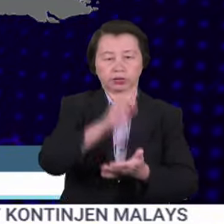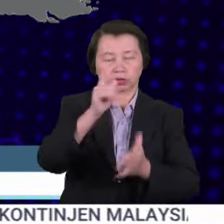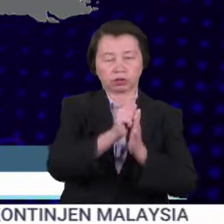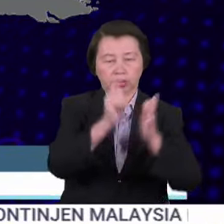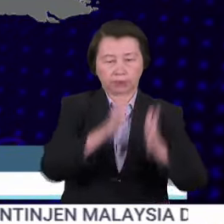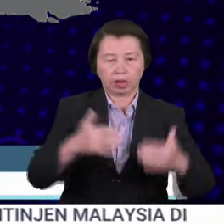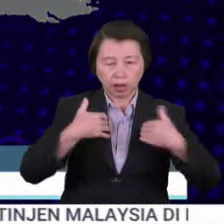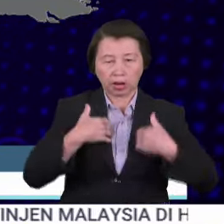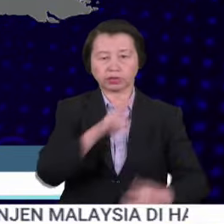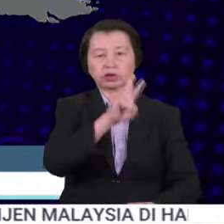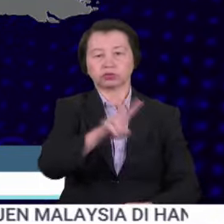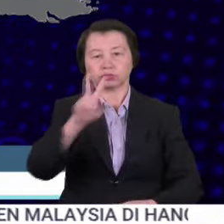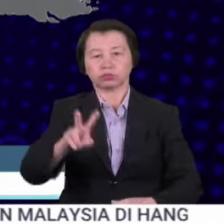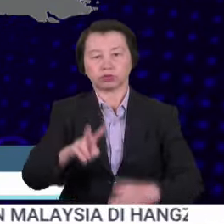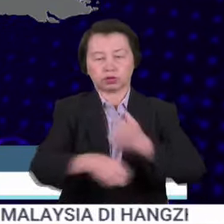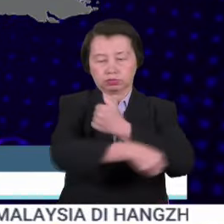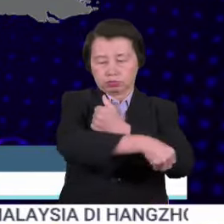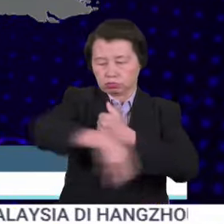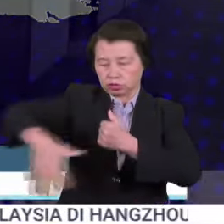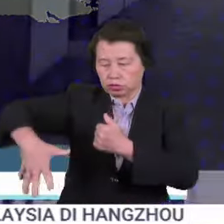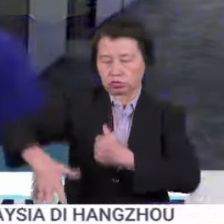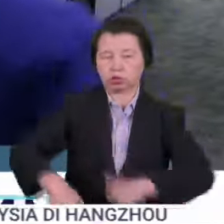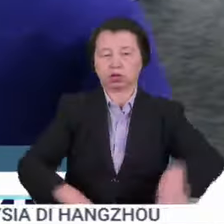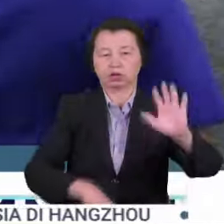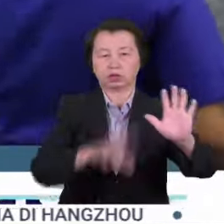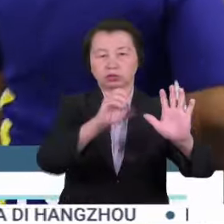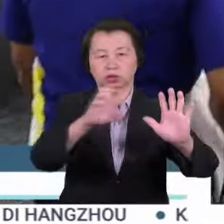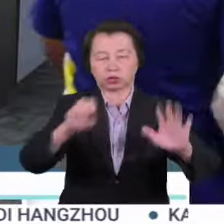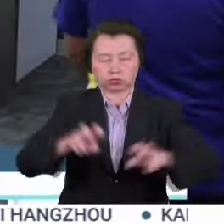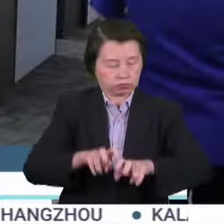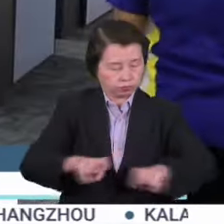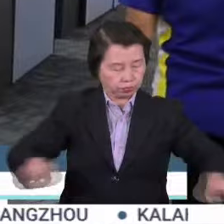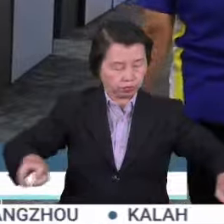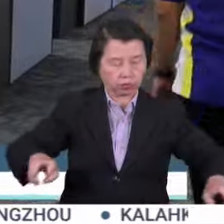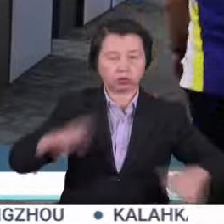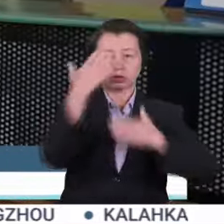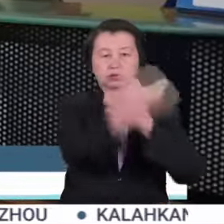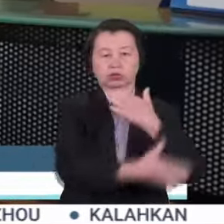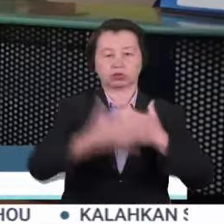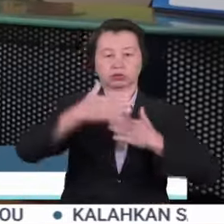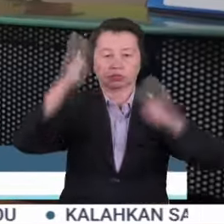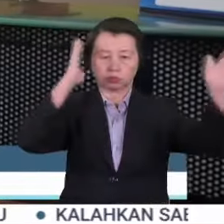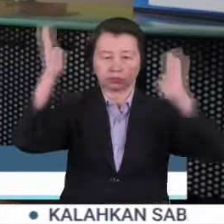mempunyai 22 cawangan dengan hampir 500 panel peguam di seluruh negara.